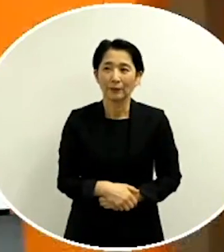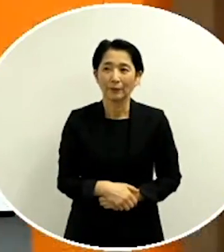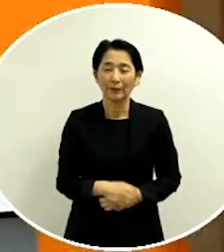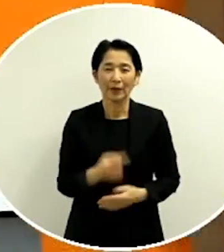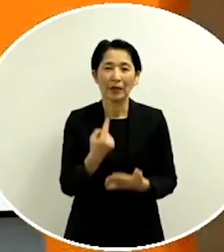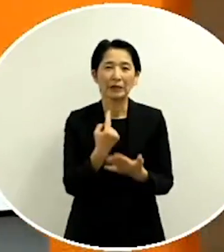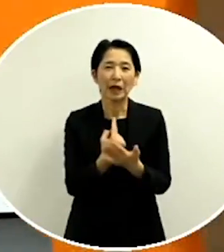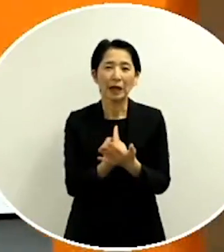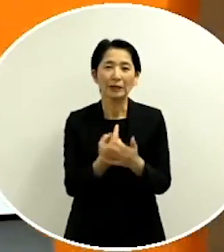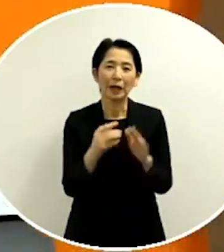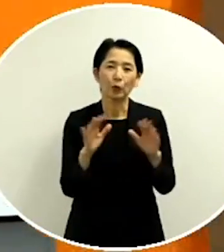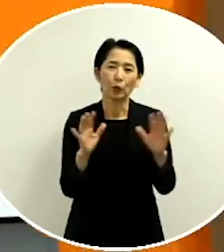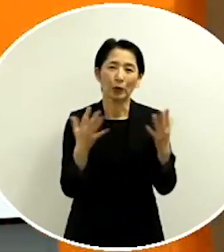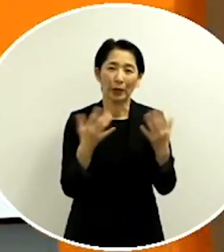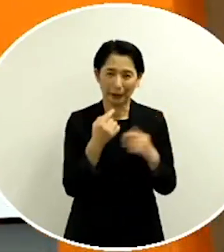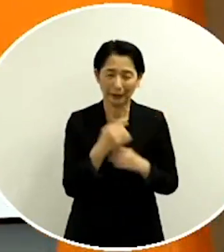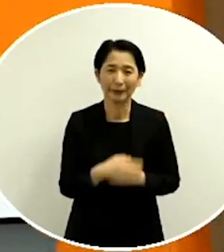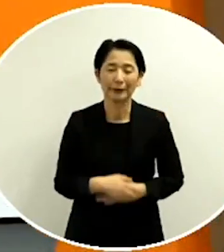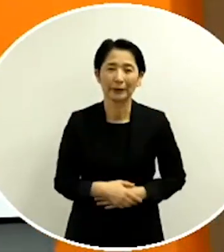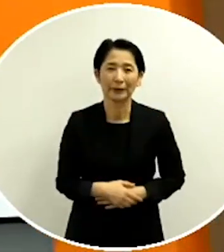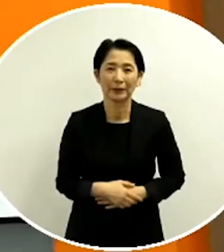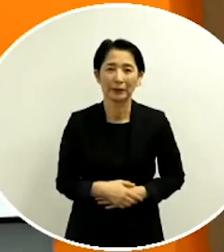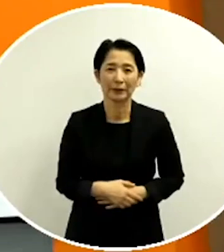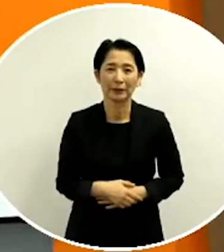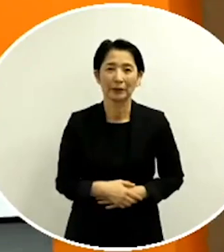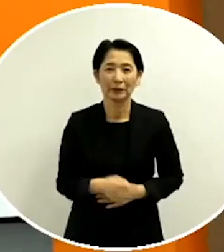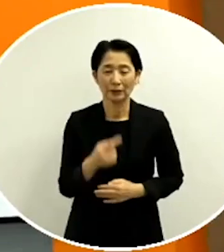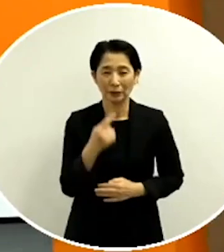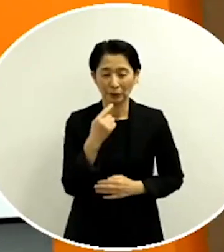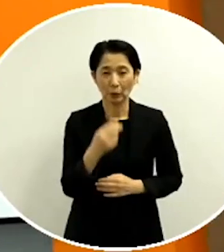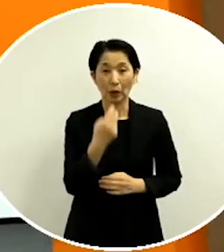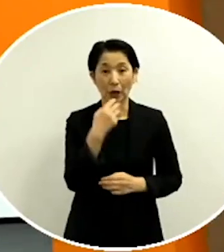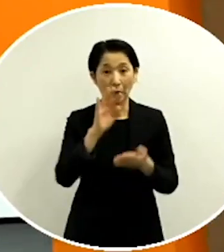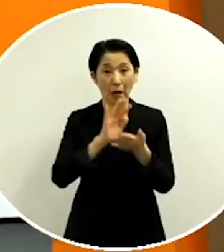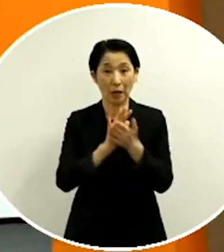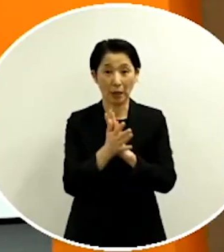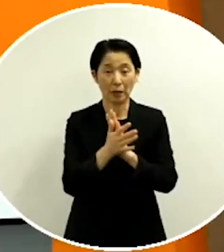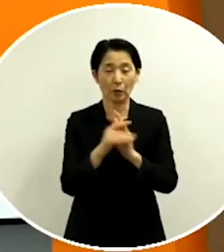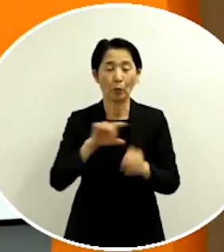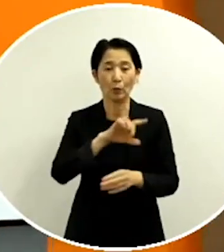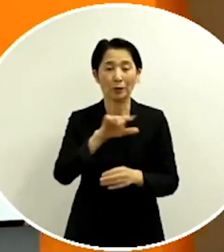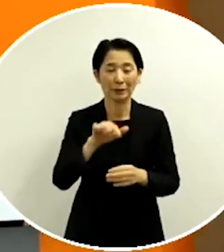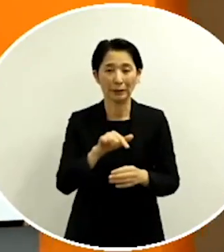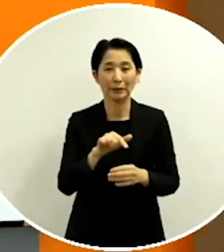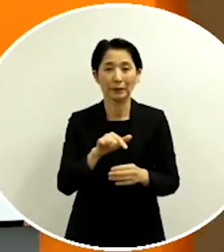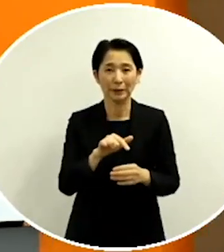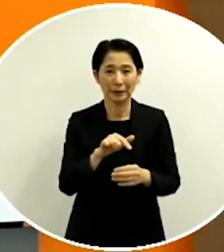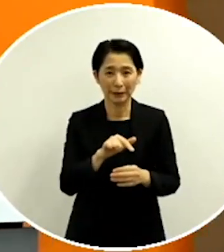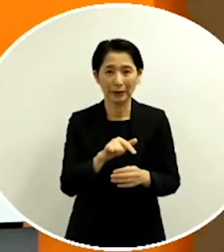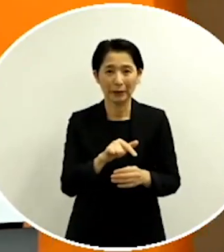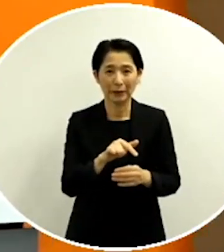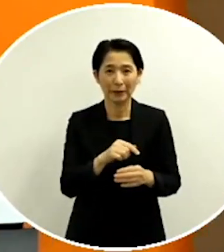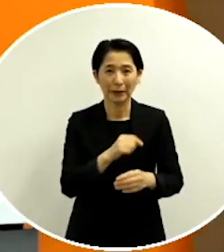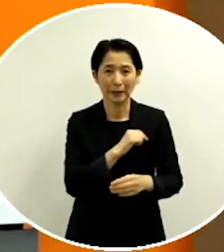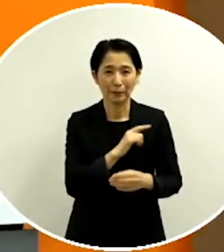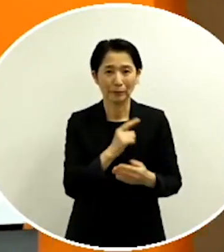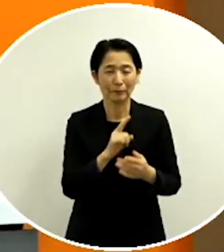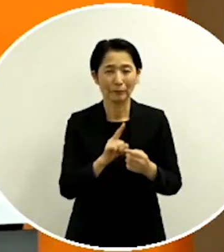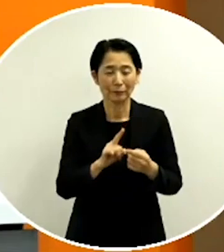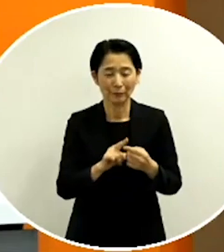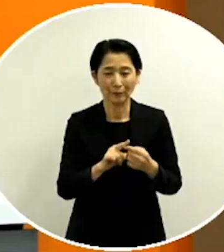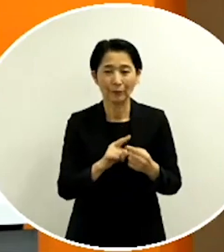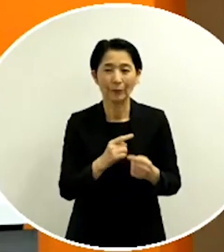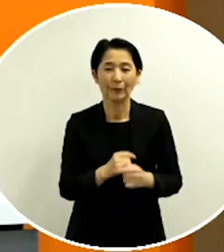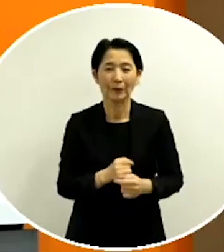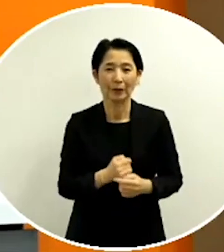参加したことなくてでもうちの香川県の地方議員の方で先行して入党してくださった方々